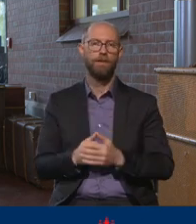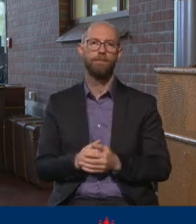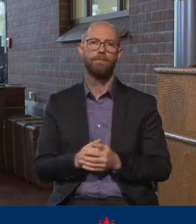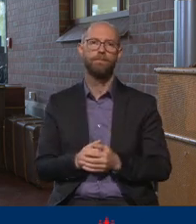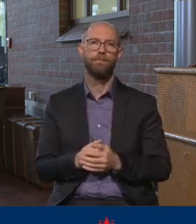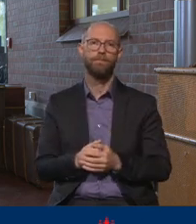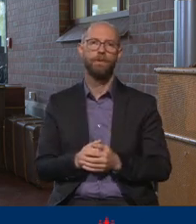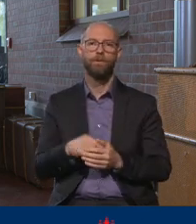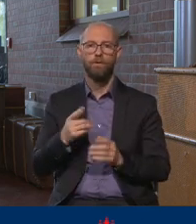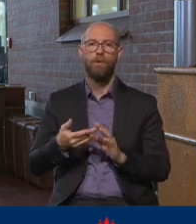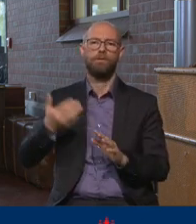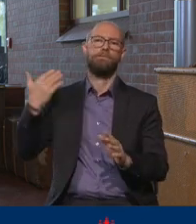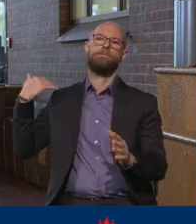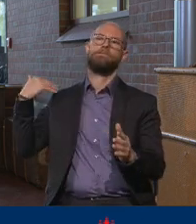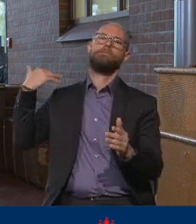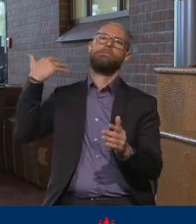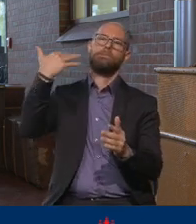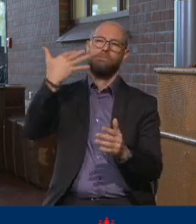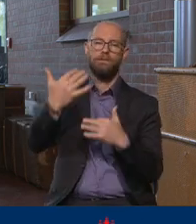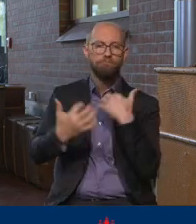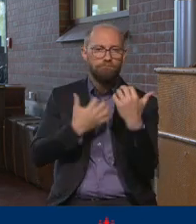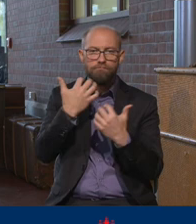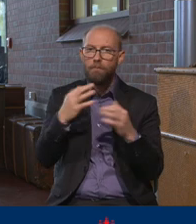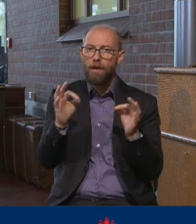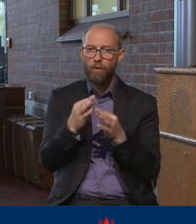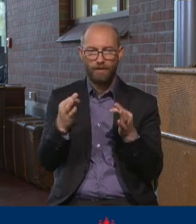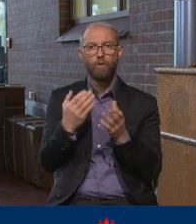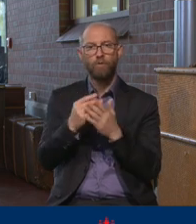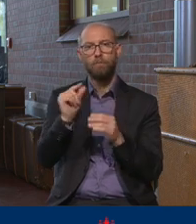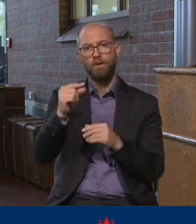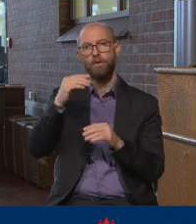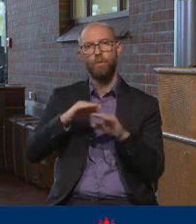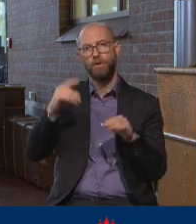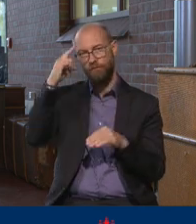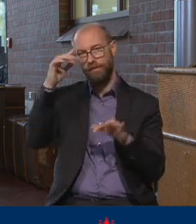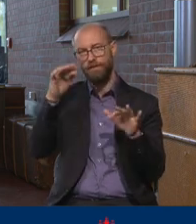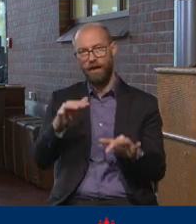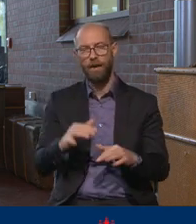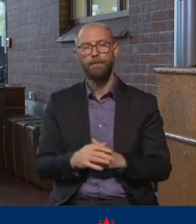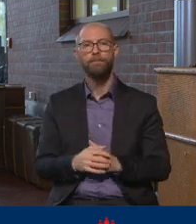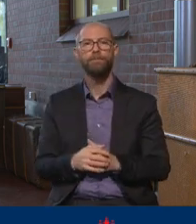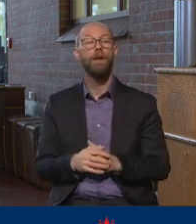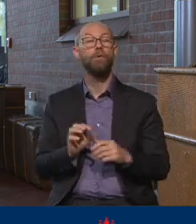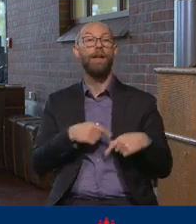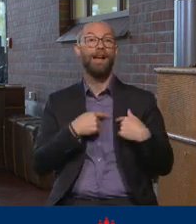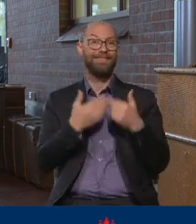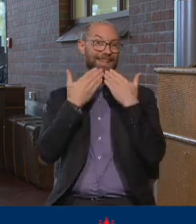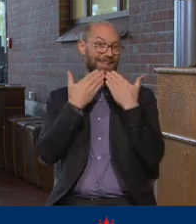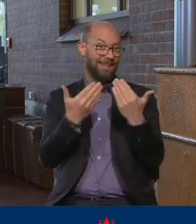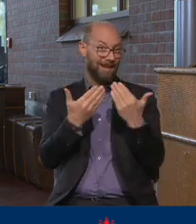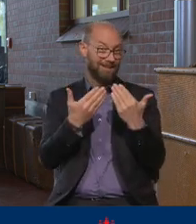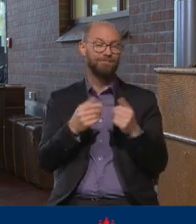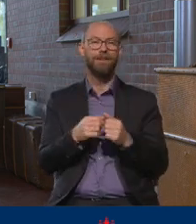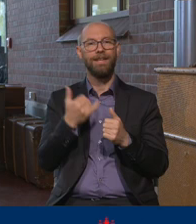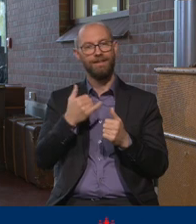von vorne anfangen können also schon ein bisschen auf was aufbauen herzlichen dank von meiner seite jetzt erstmalig bitte nun